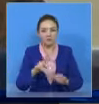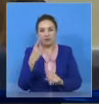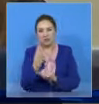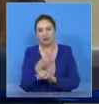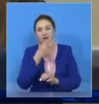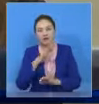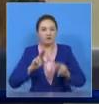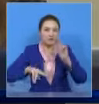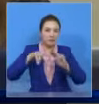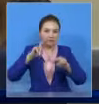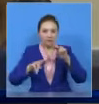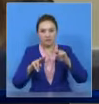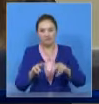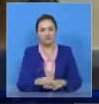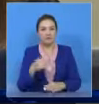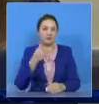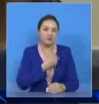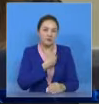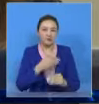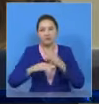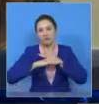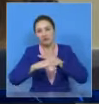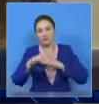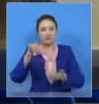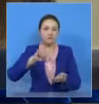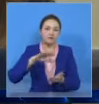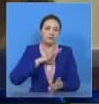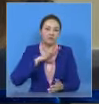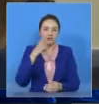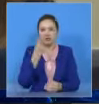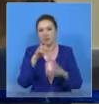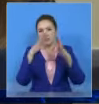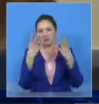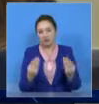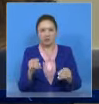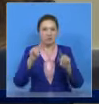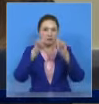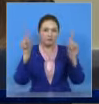хорошее настроение и желание выйти на сцену и быть хотя бы один день вязанка чувствует себя звездами